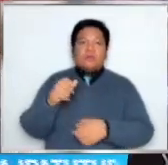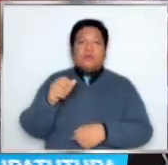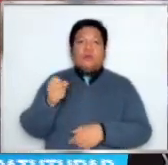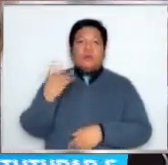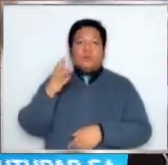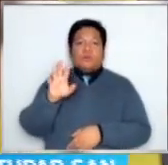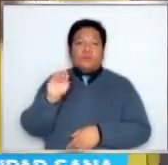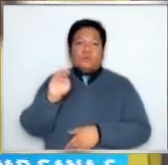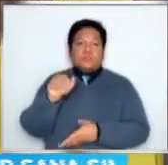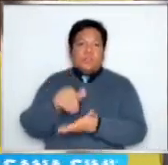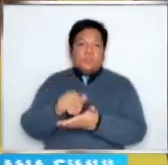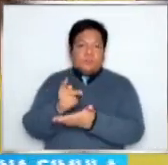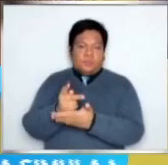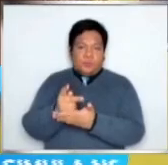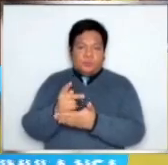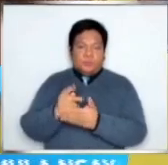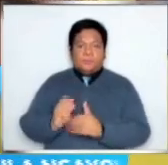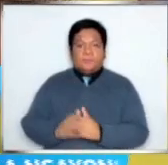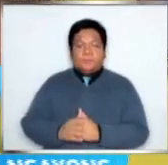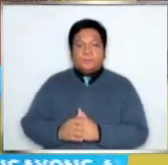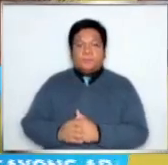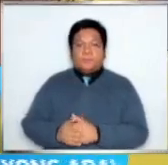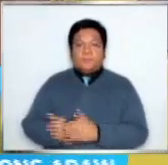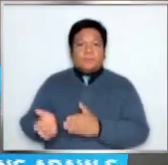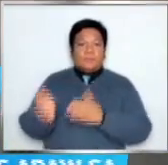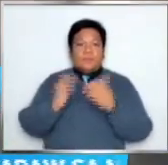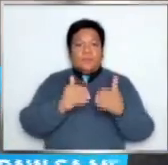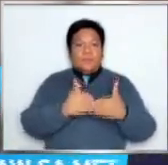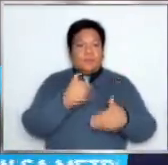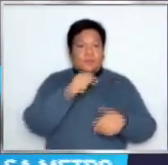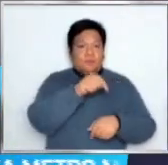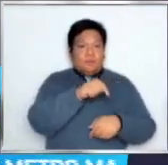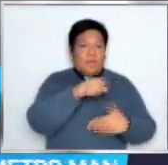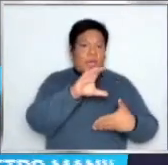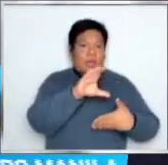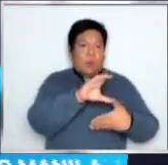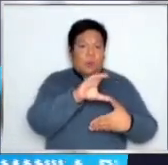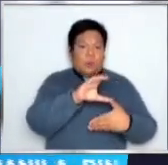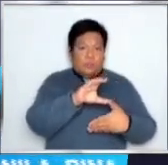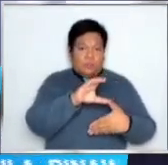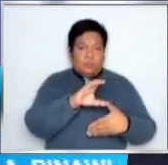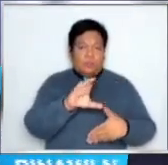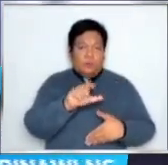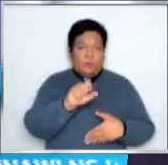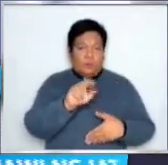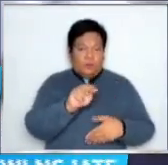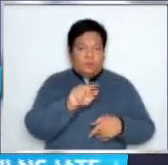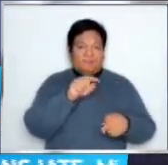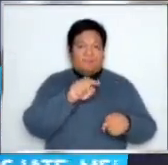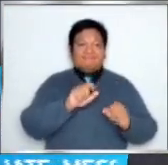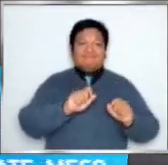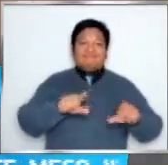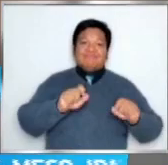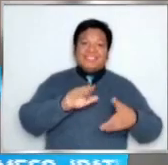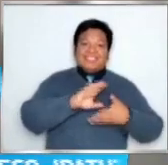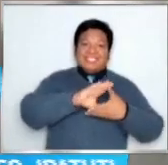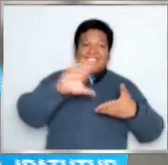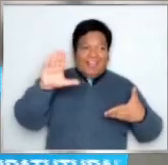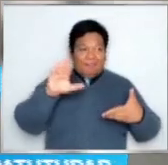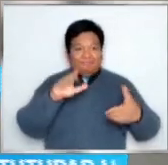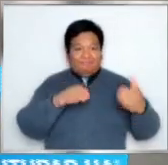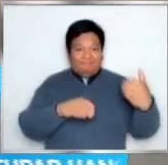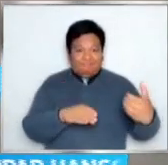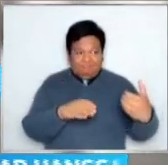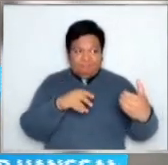Cellphone ang natangay sa isang tindera sa Maypaho, Caloocan. Ang kanyang live selling na uwi sa live